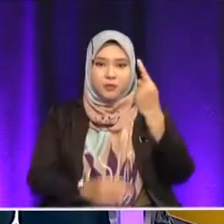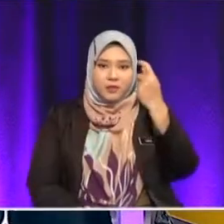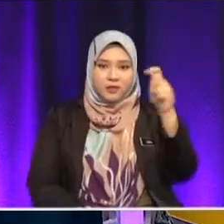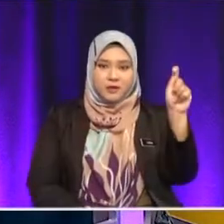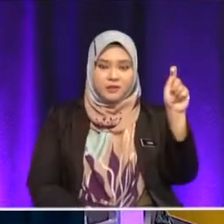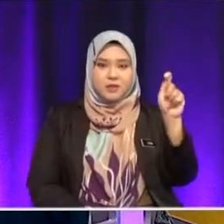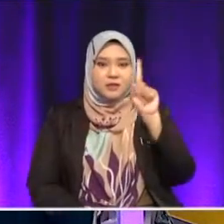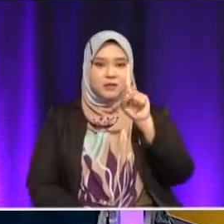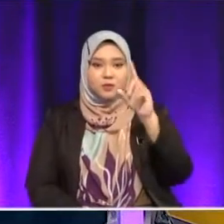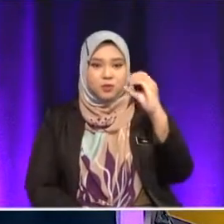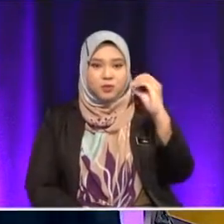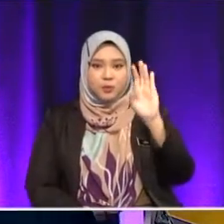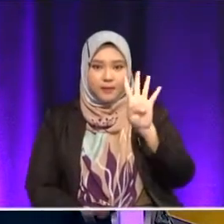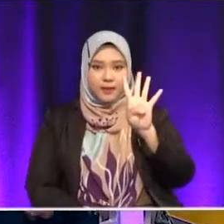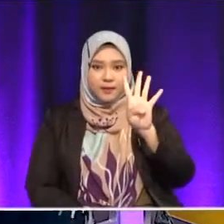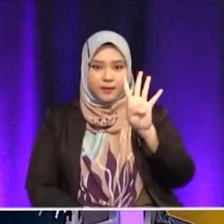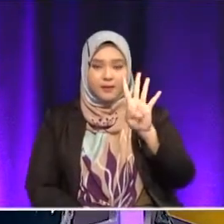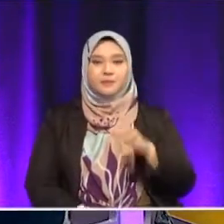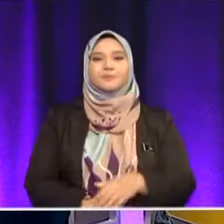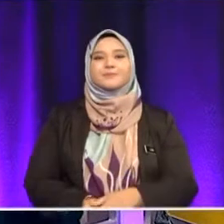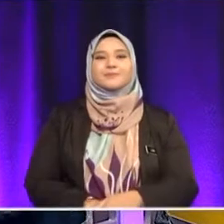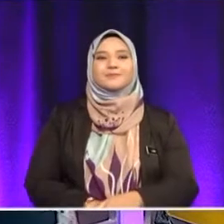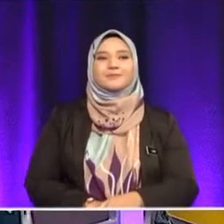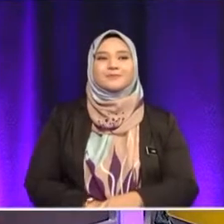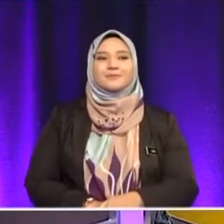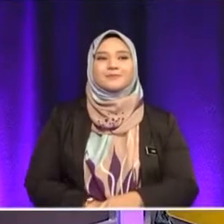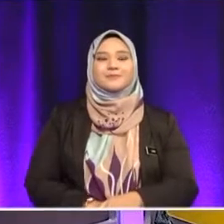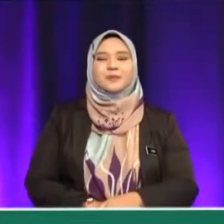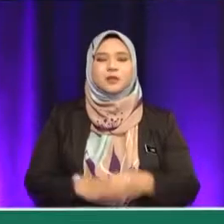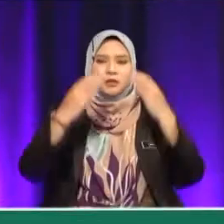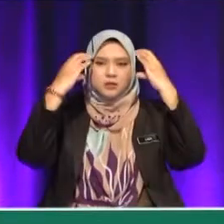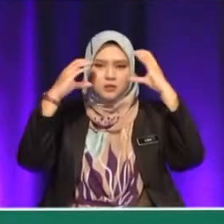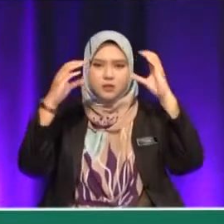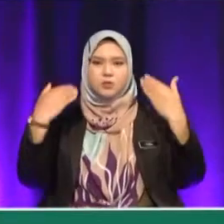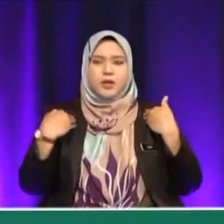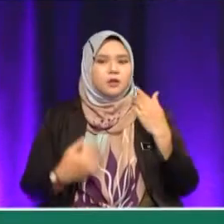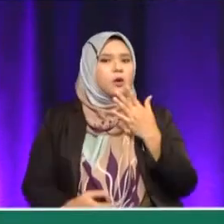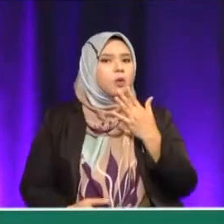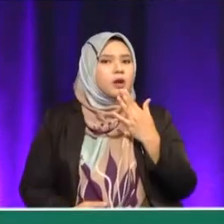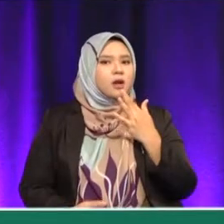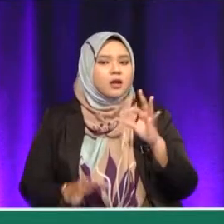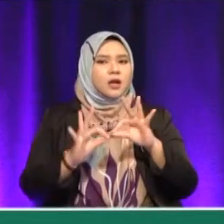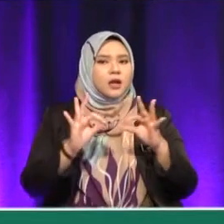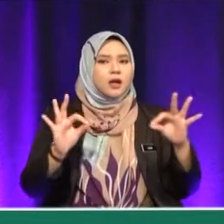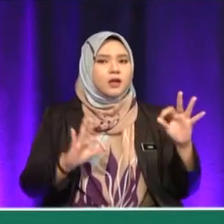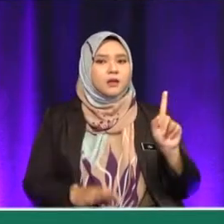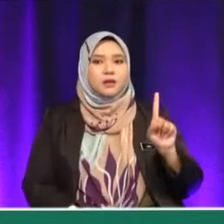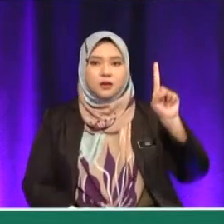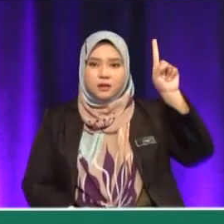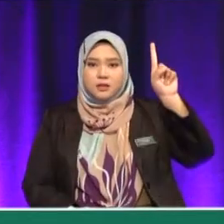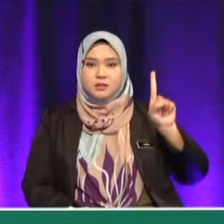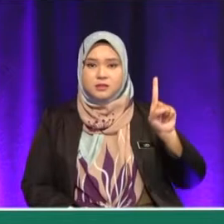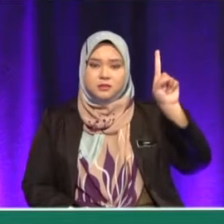jadi kali event Tengok ya Cikgu warna kan kajian sejak 30 tahun yang lalu telah menemukan banyak